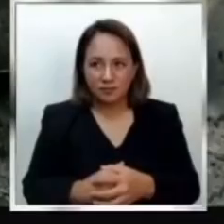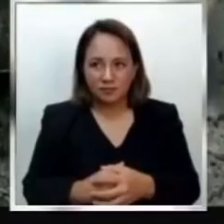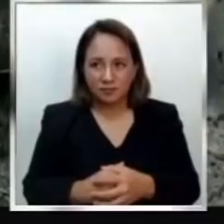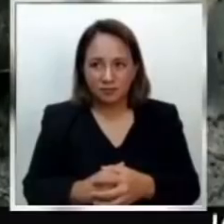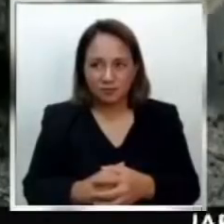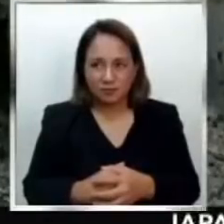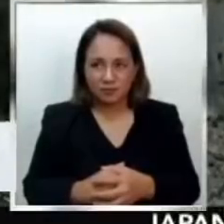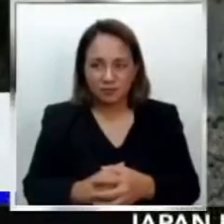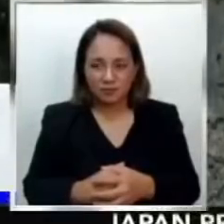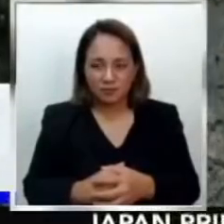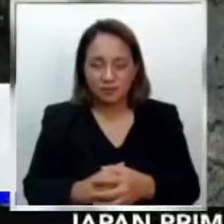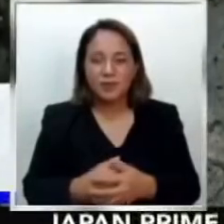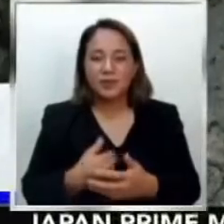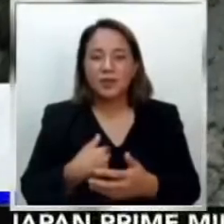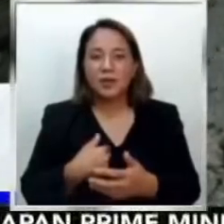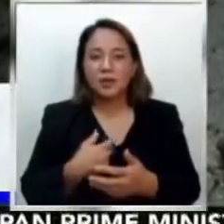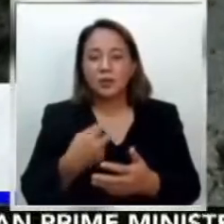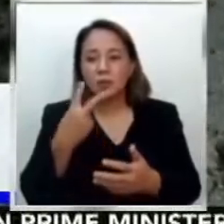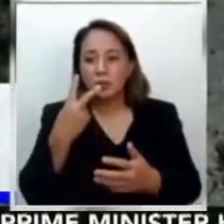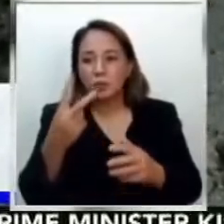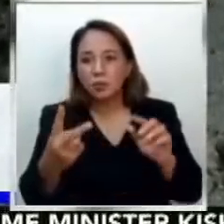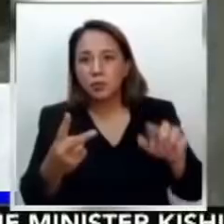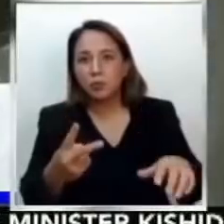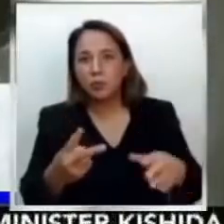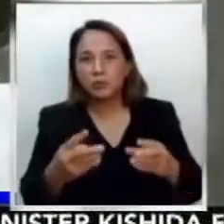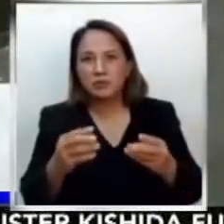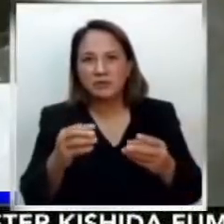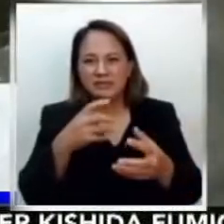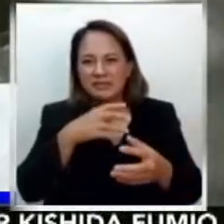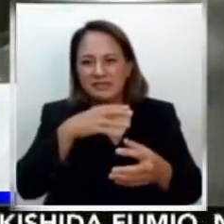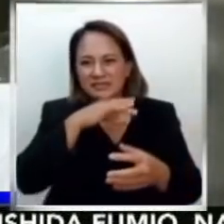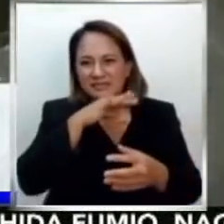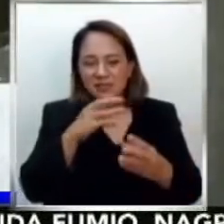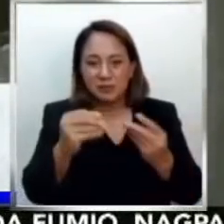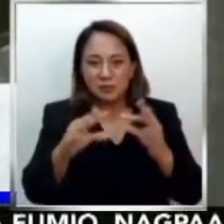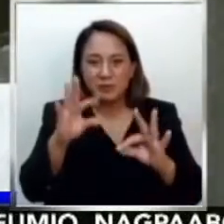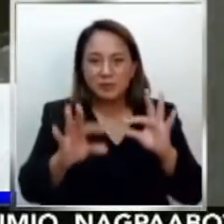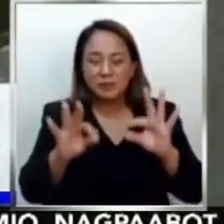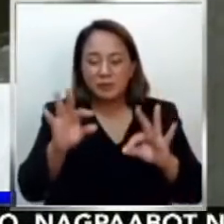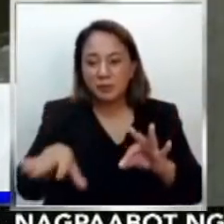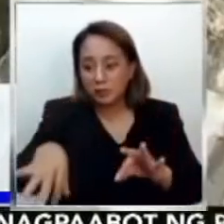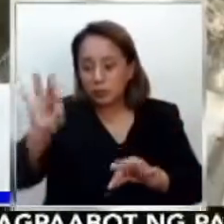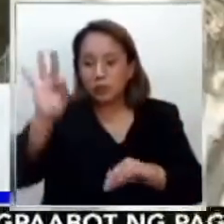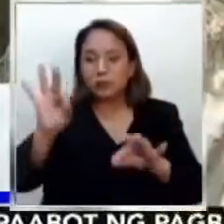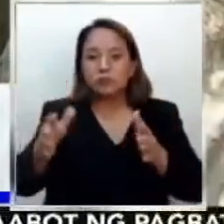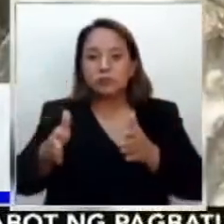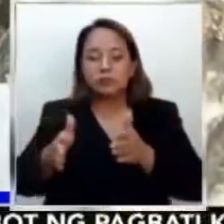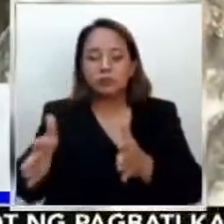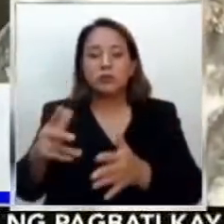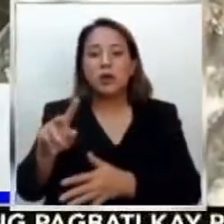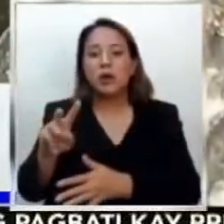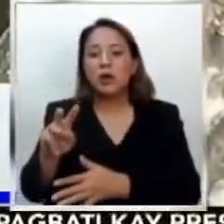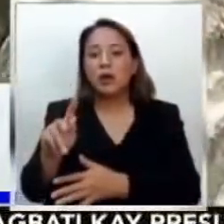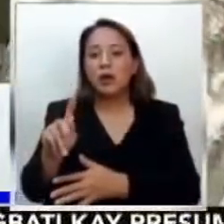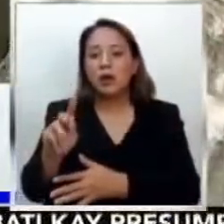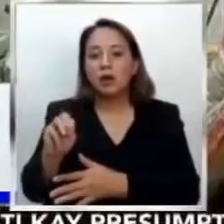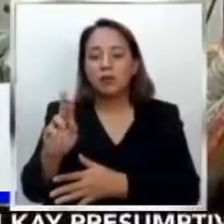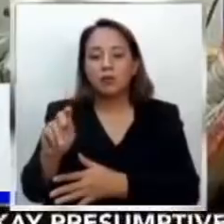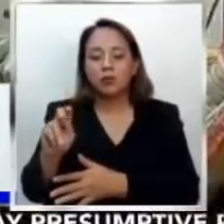Mga burak at lupa ang nahukay ng mga kawani ng MMDA sa ilang kanal sa Kamuning at Timog Avenue sa Quezon City